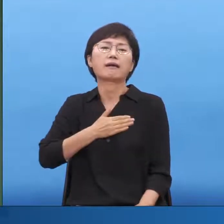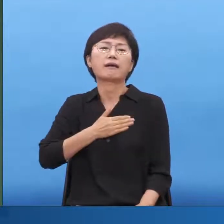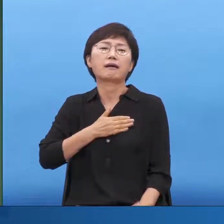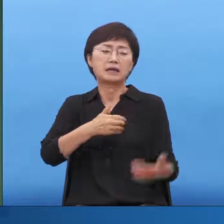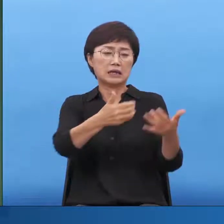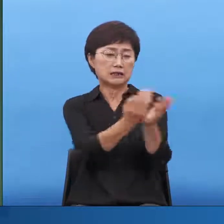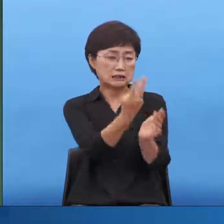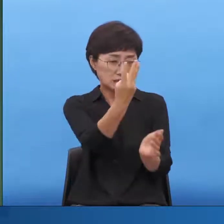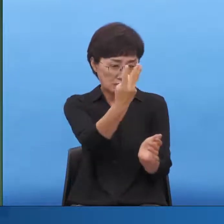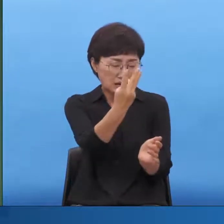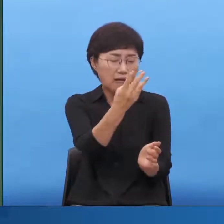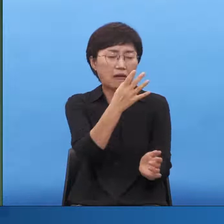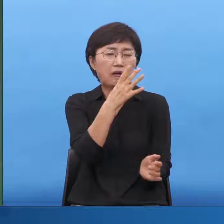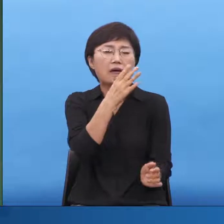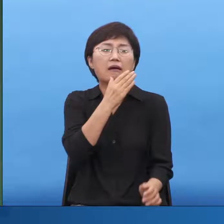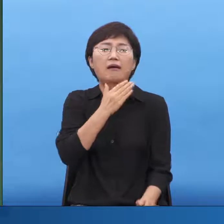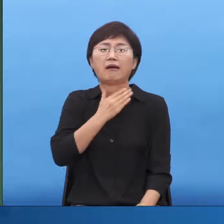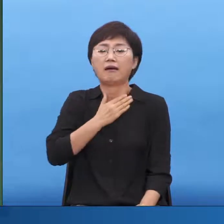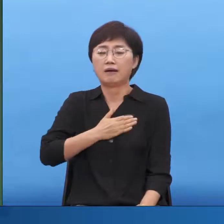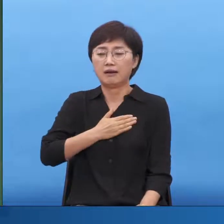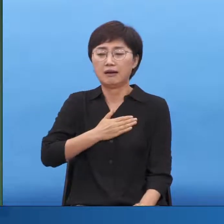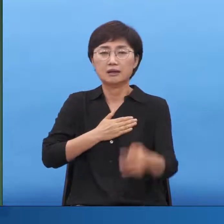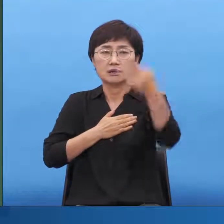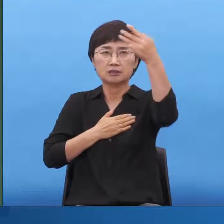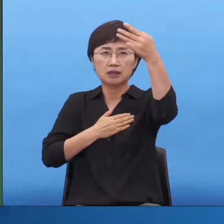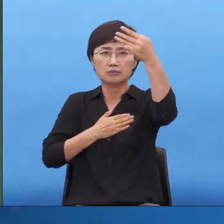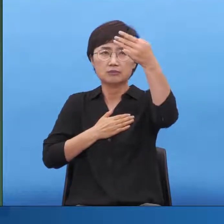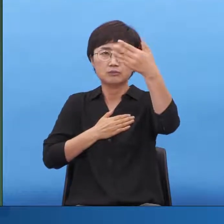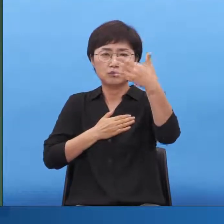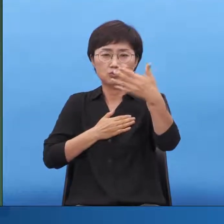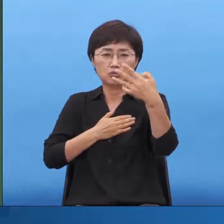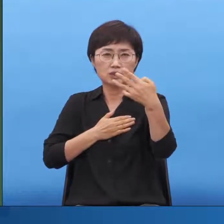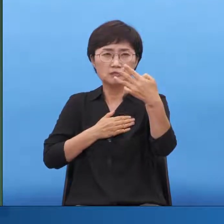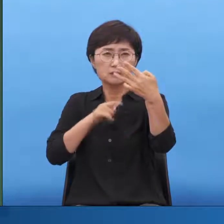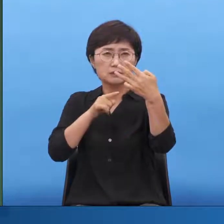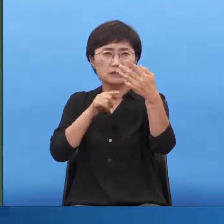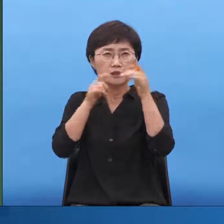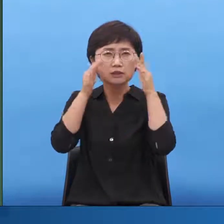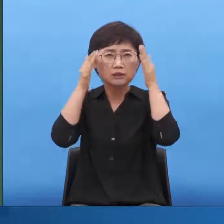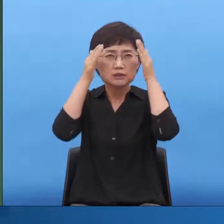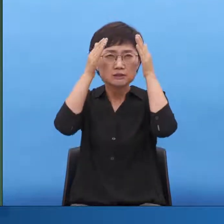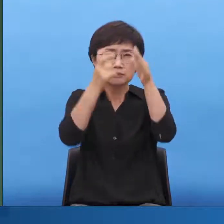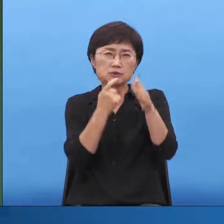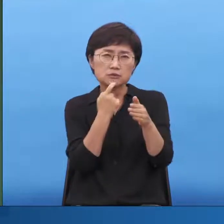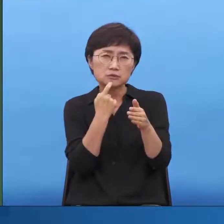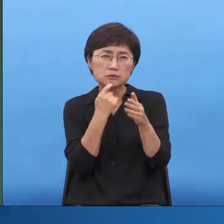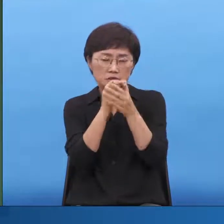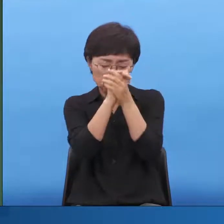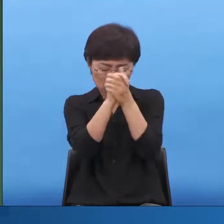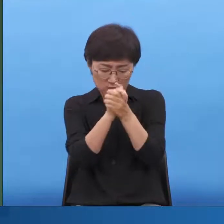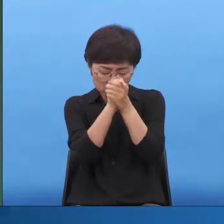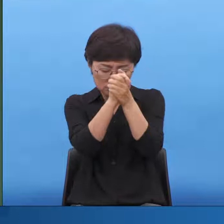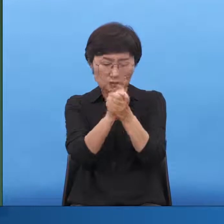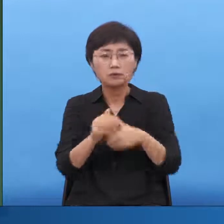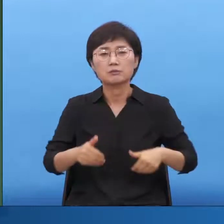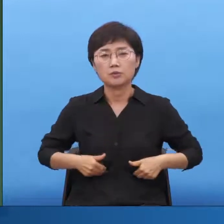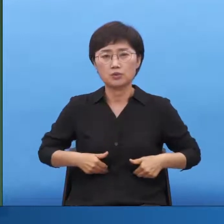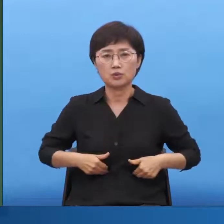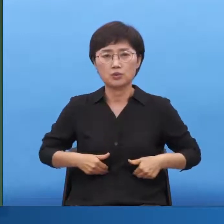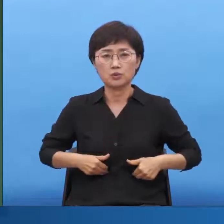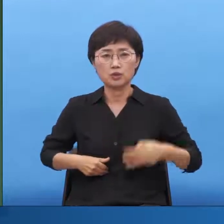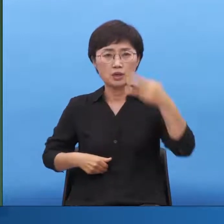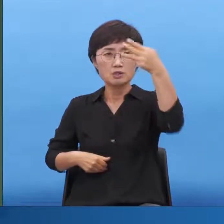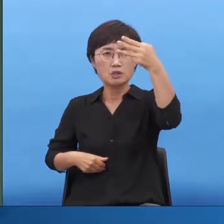그래서 언약 똑바로 줘야 되는 겁니다. 所以应该正确传达应许。 여러분이 아무리 잘해줘도 렘넌트 이 힘이 없으면